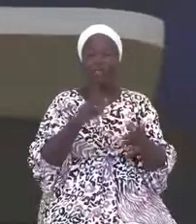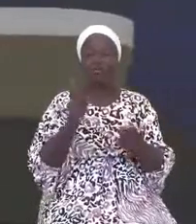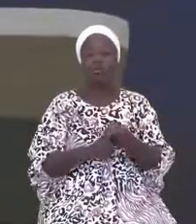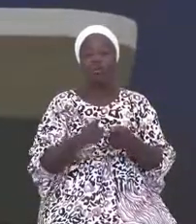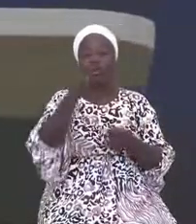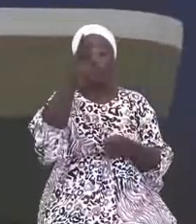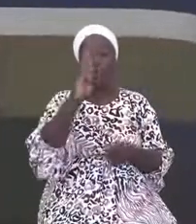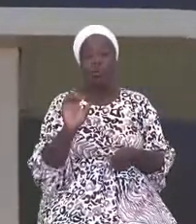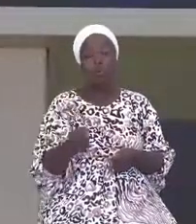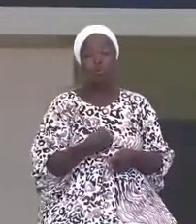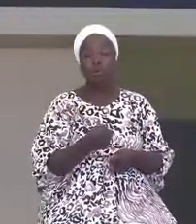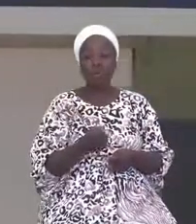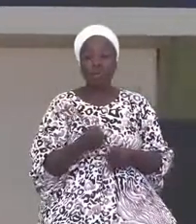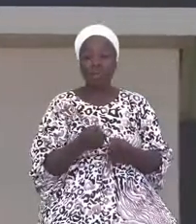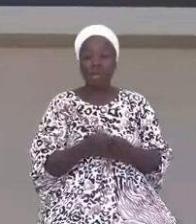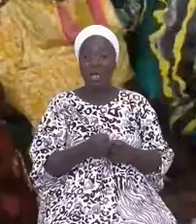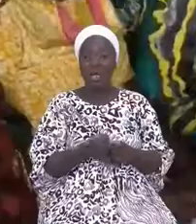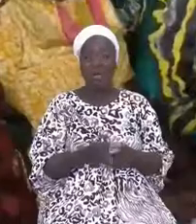de Dieu